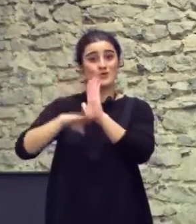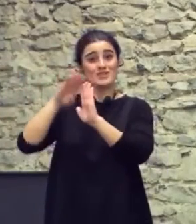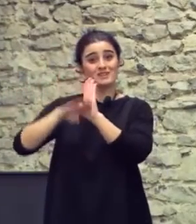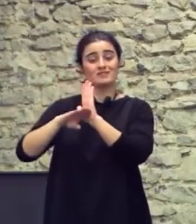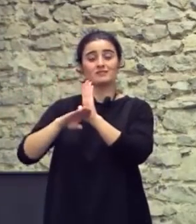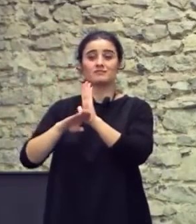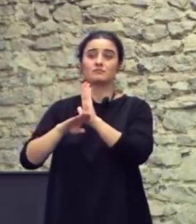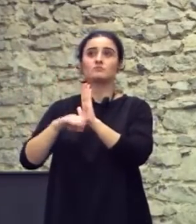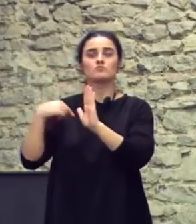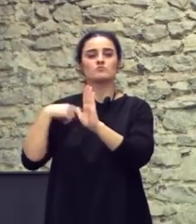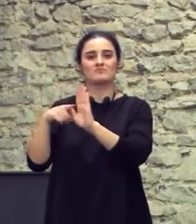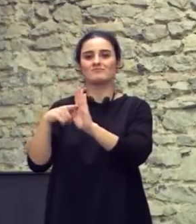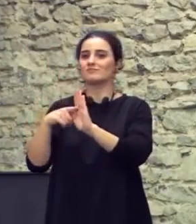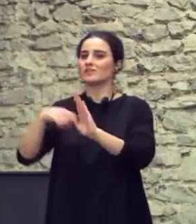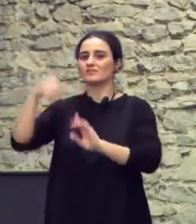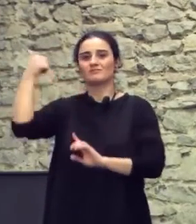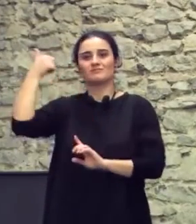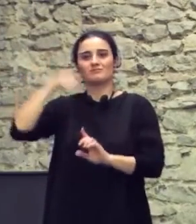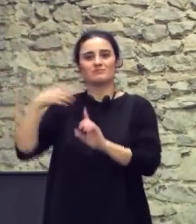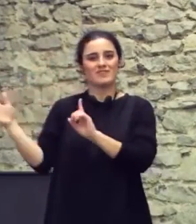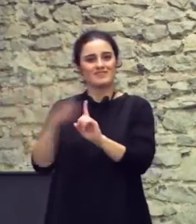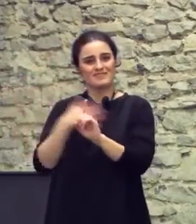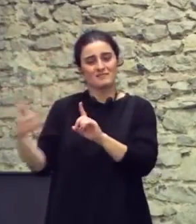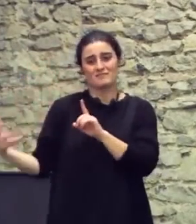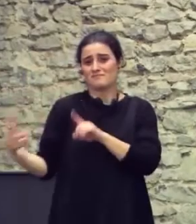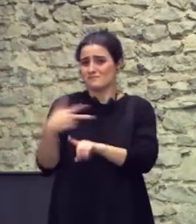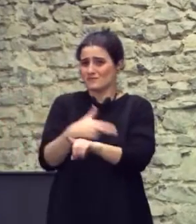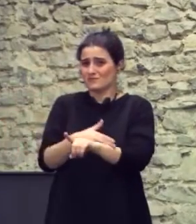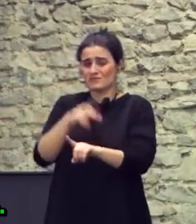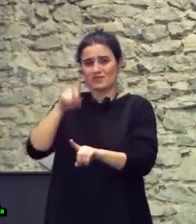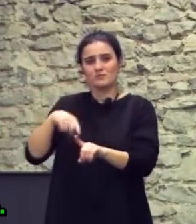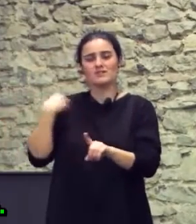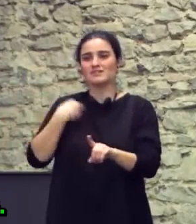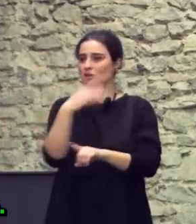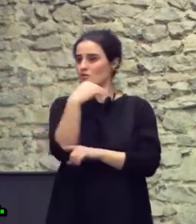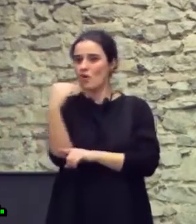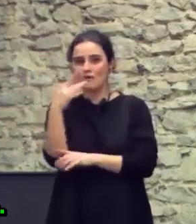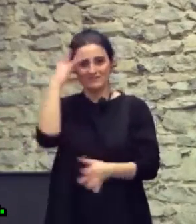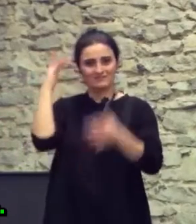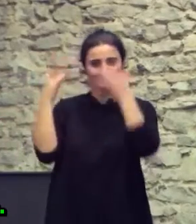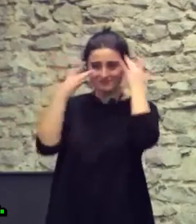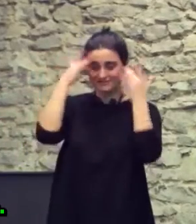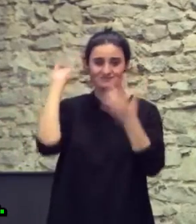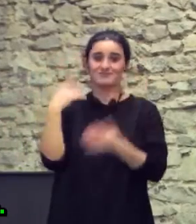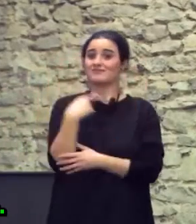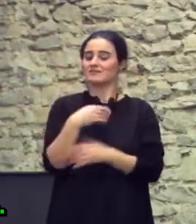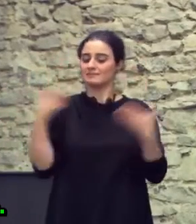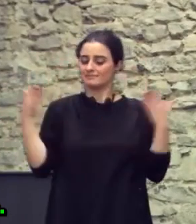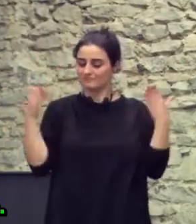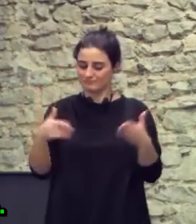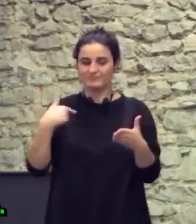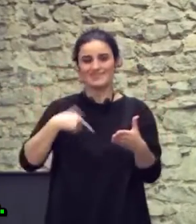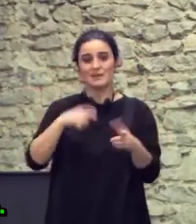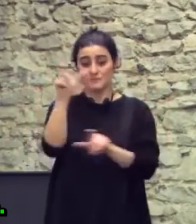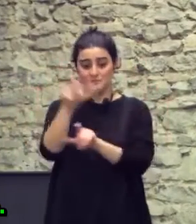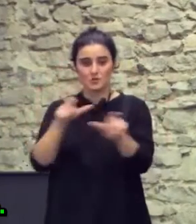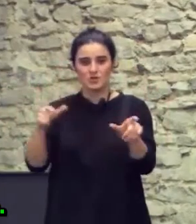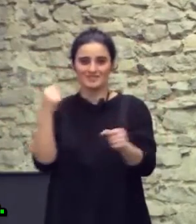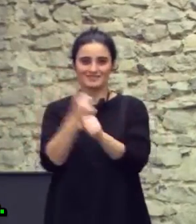hor indarkeriaren prebentzioan erabeta gazteekin, hor gai hori ikutzen genuen gehien bat, nerabeta gazteekin lan egiten